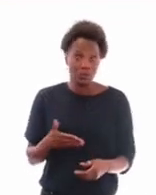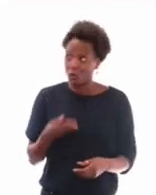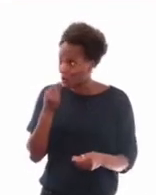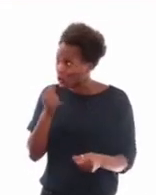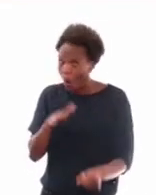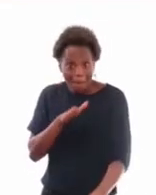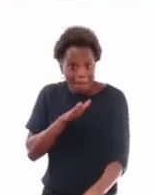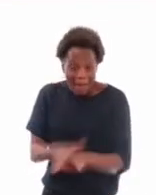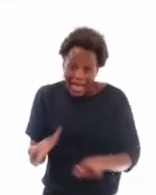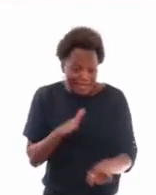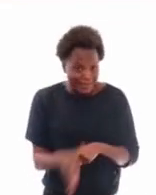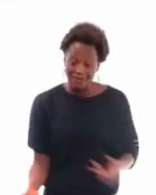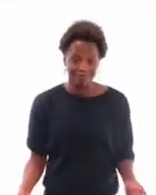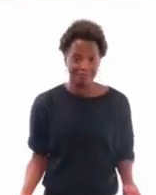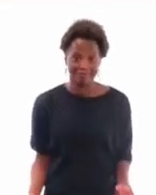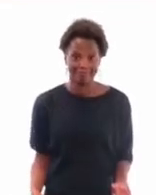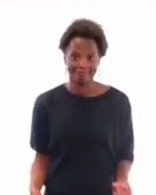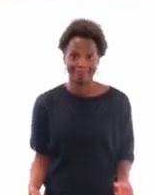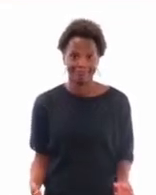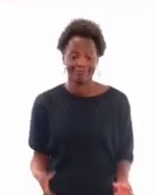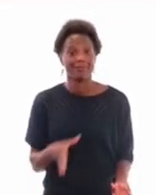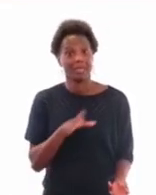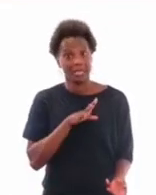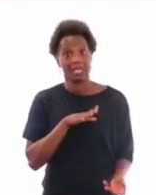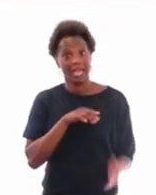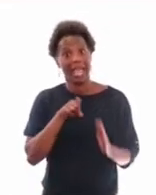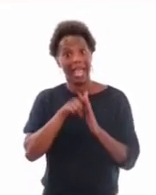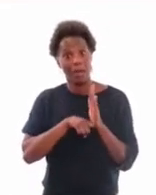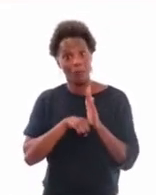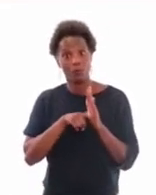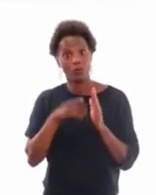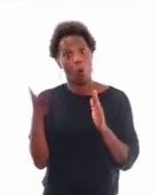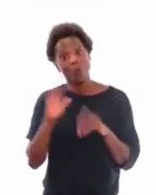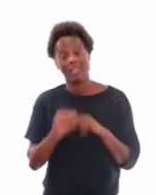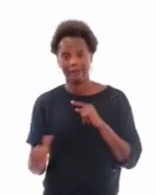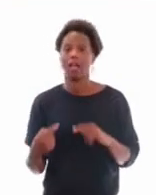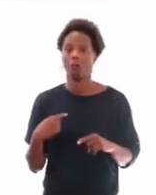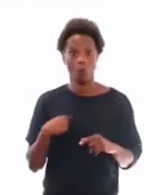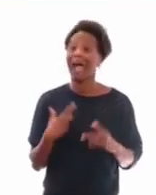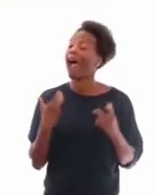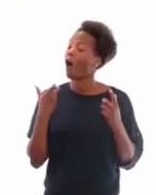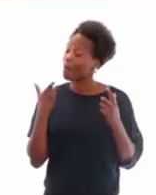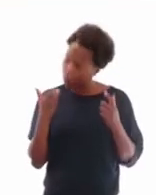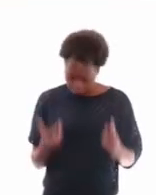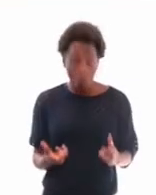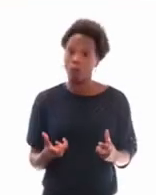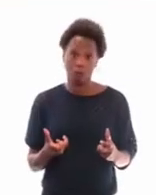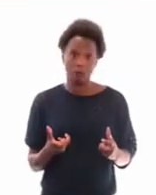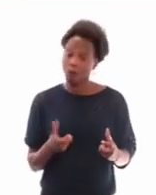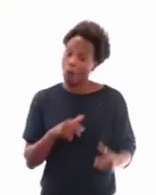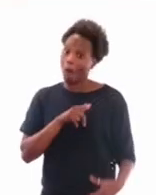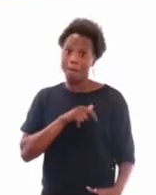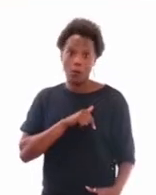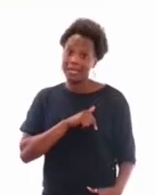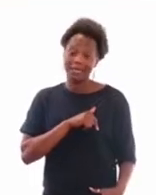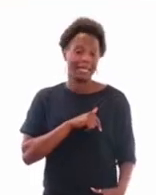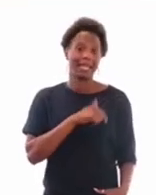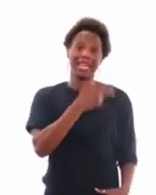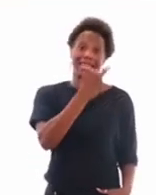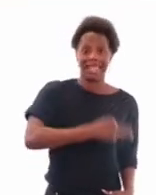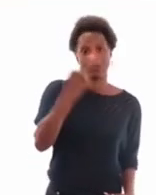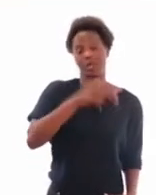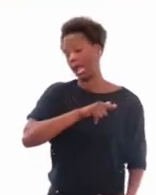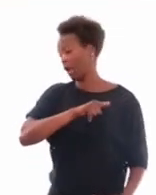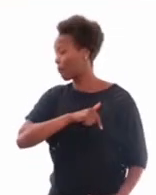et qu'il y a d'autres mesures à prendre. Moi, je suis partisane de l'armement de la totalité des policiers municipaux, et depuis